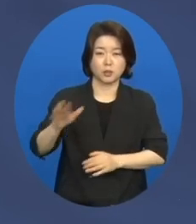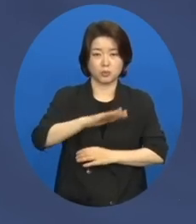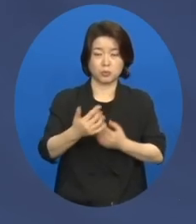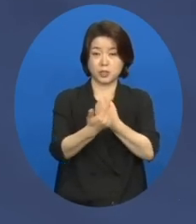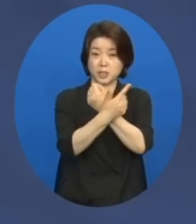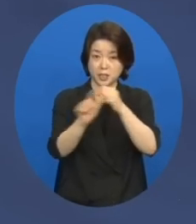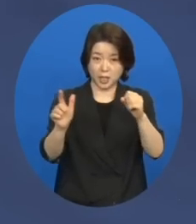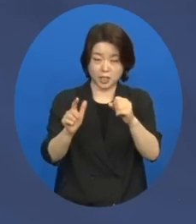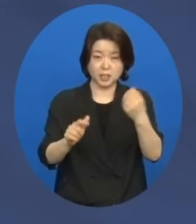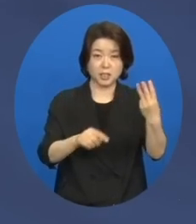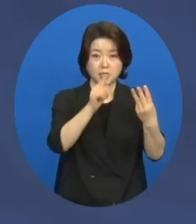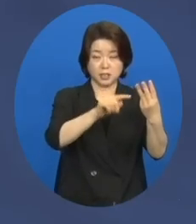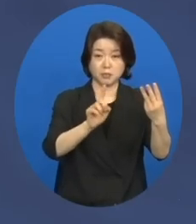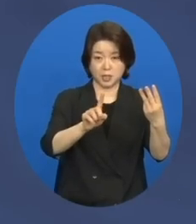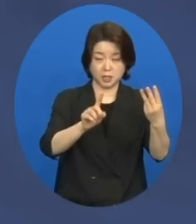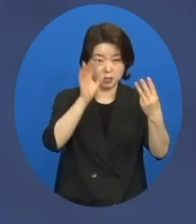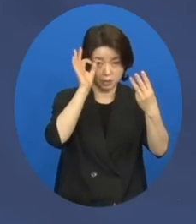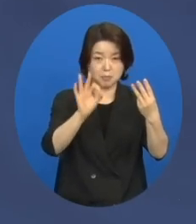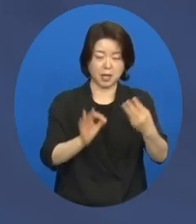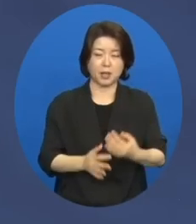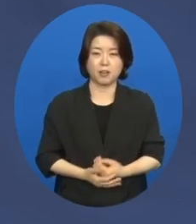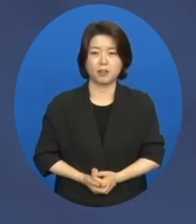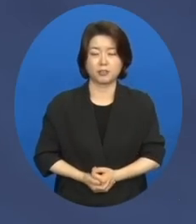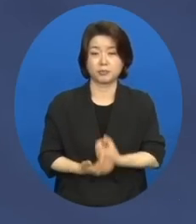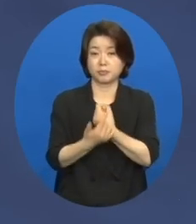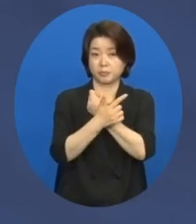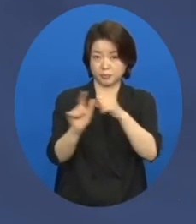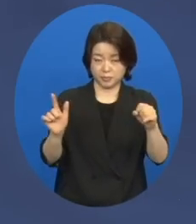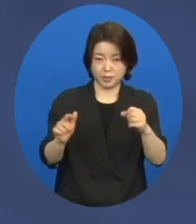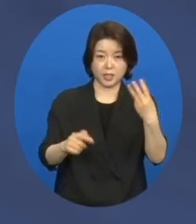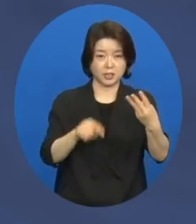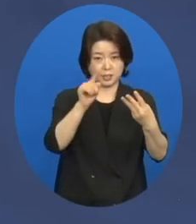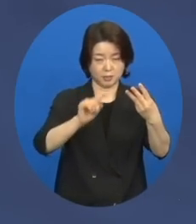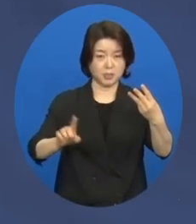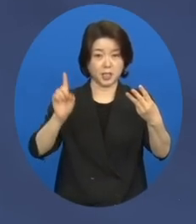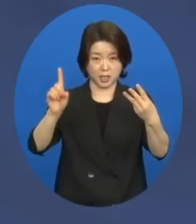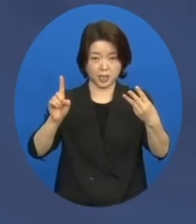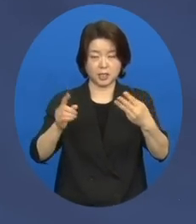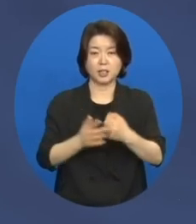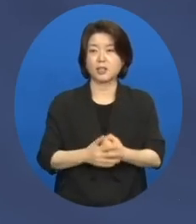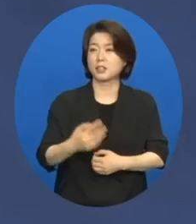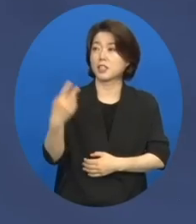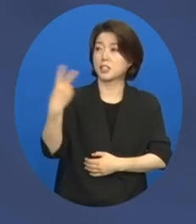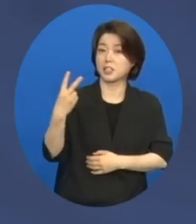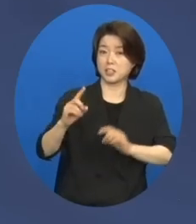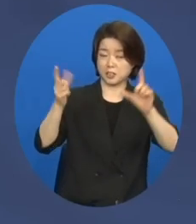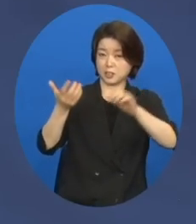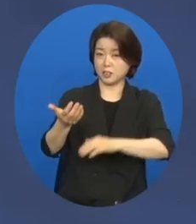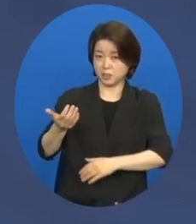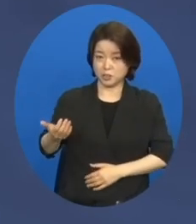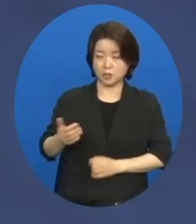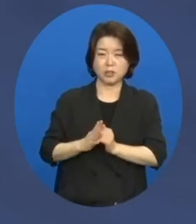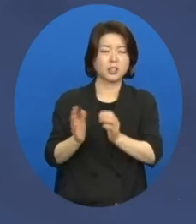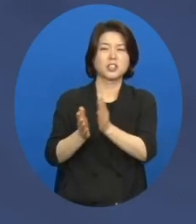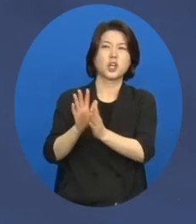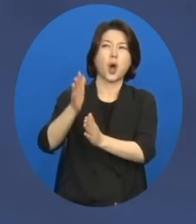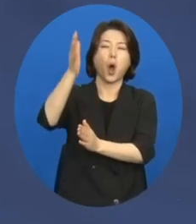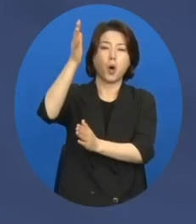갈라디아서 3장 1절을 한번 보실까요? 갈라디아서 3장 1절. 2000년 전